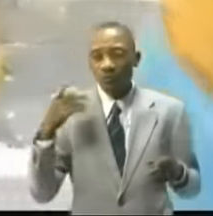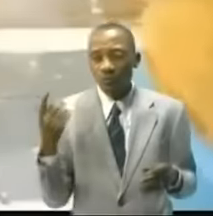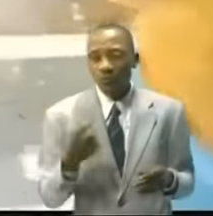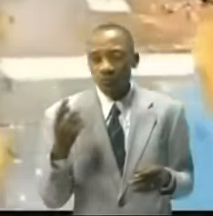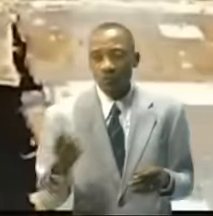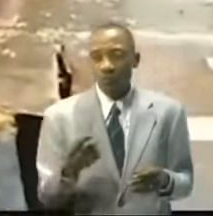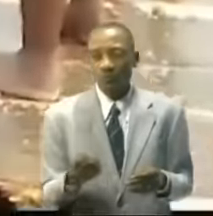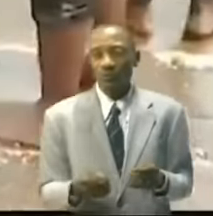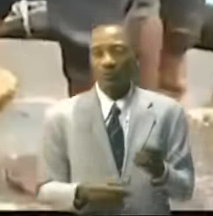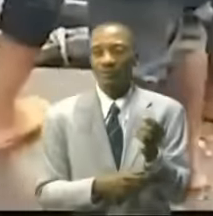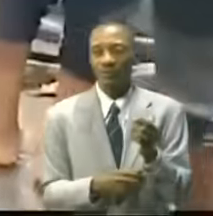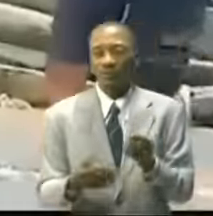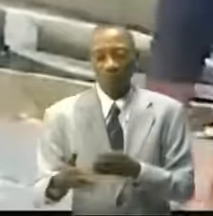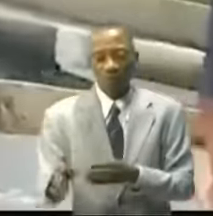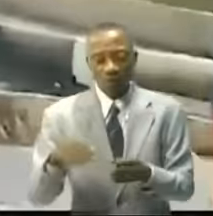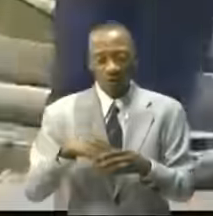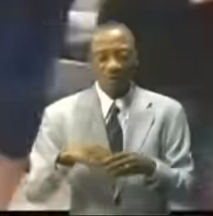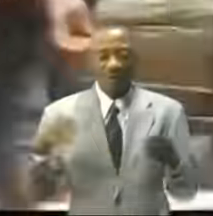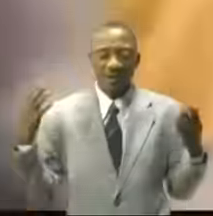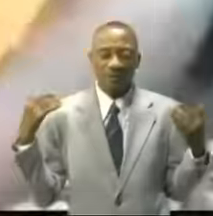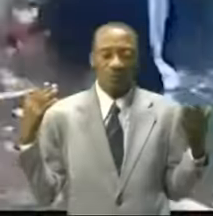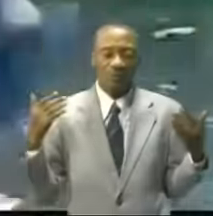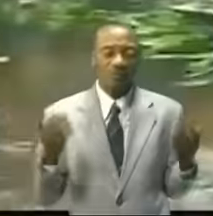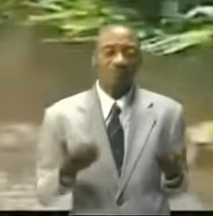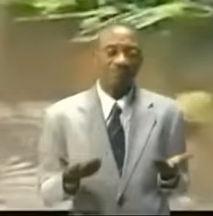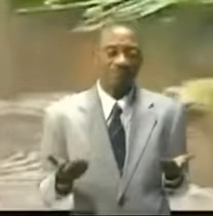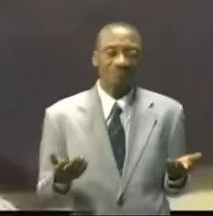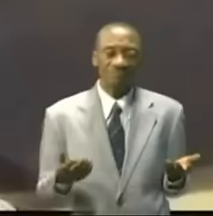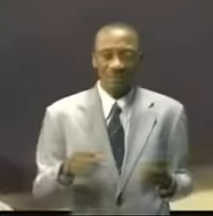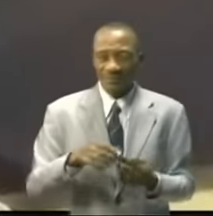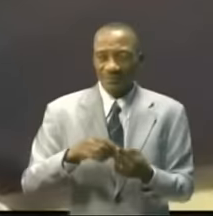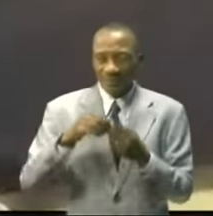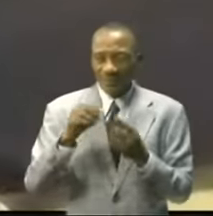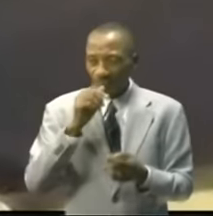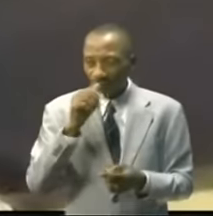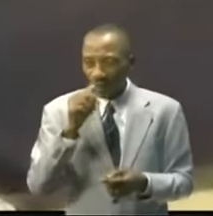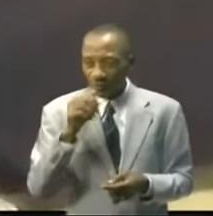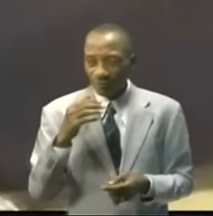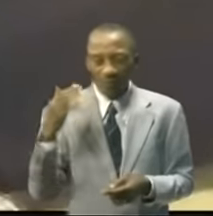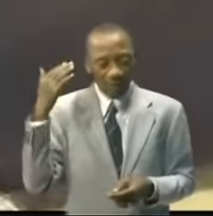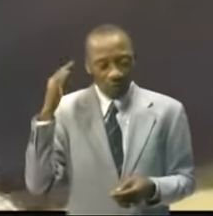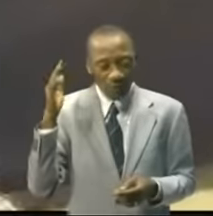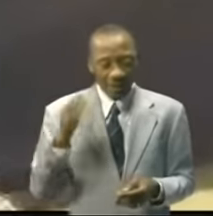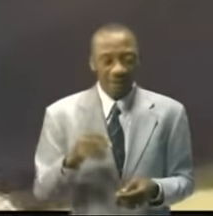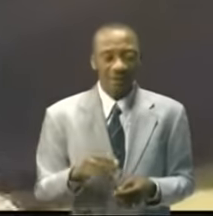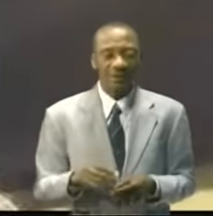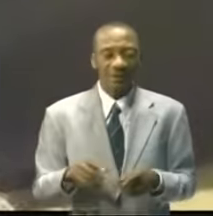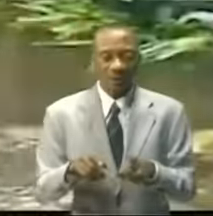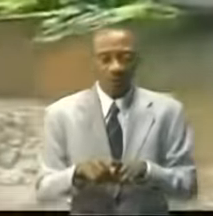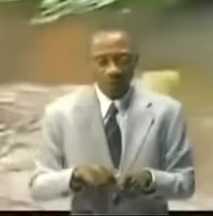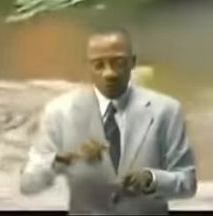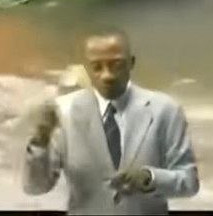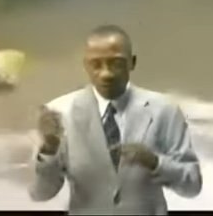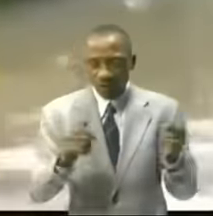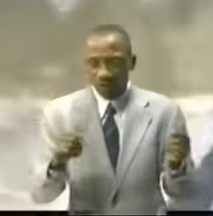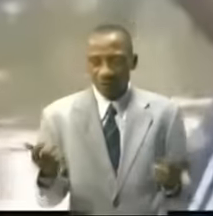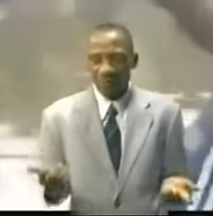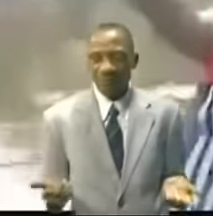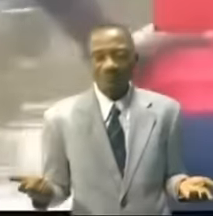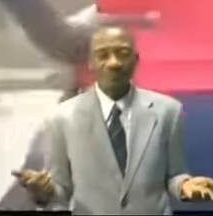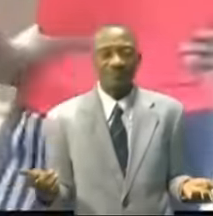le naufrage au niveau de Mouchy, et bien évidemment aussi une partie pour les cas qui viennent se passer tantôt sur la Loukénie. Ce